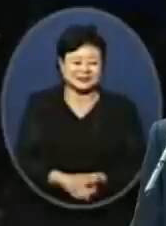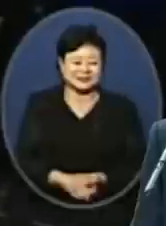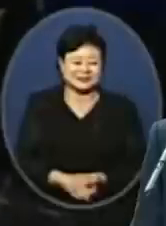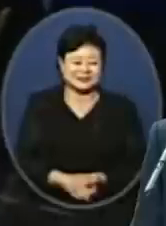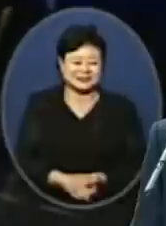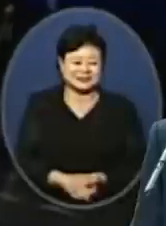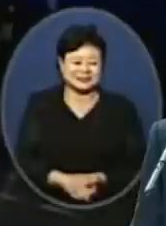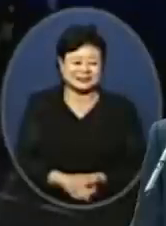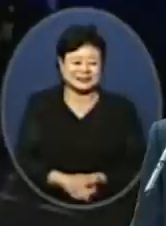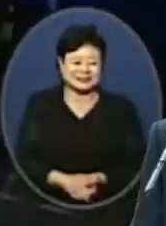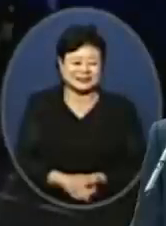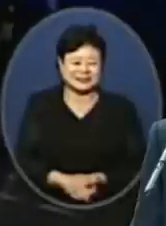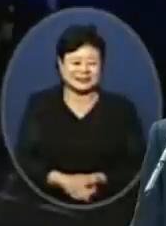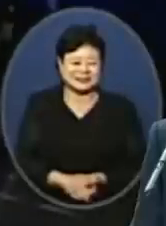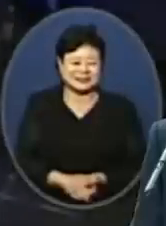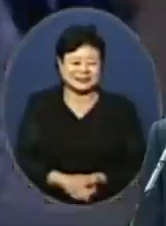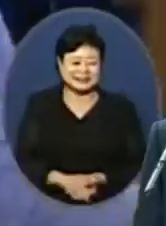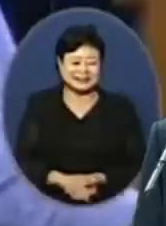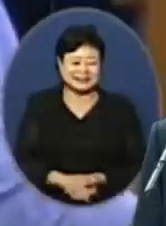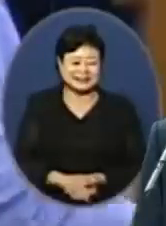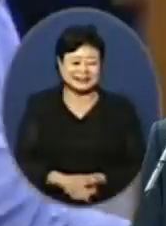세 사람 안경 끼고